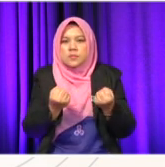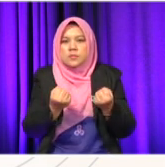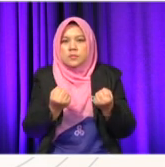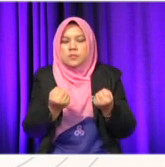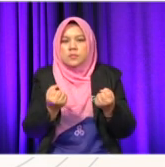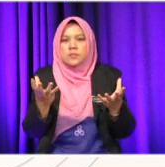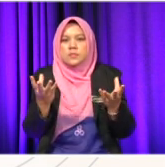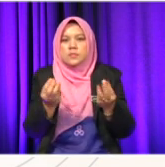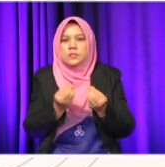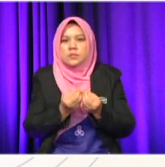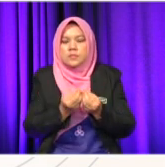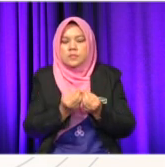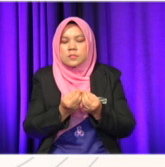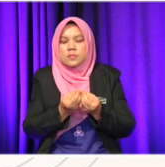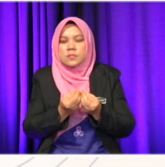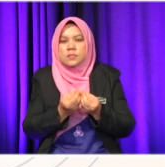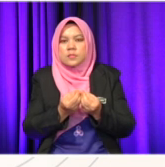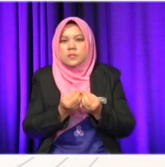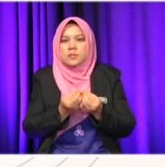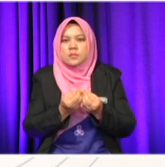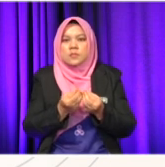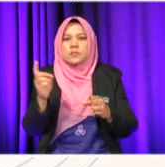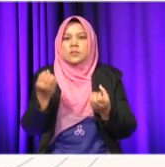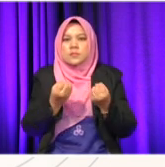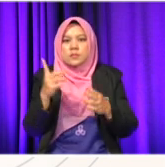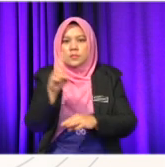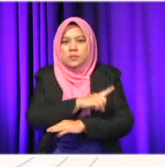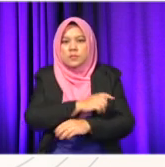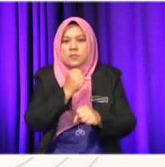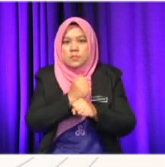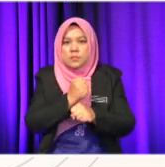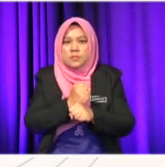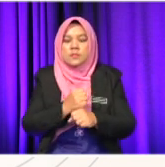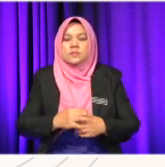harian kali dengan bilangan hari ini